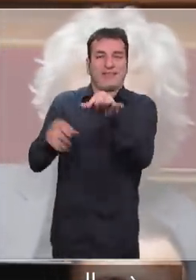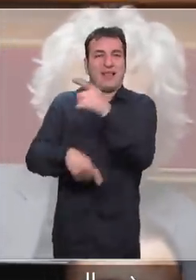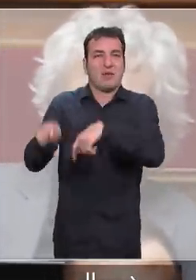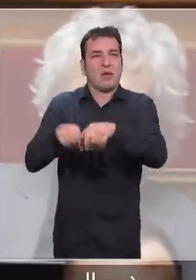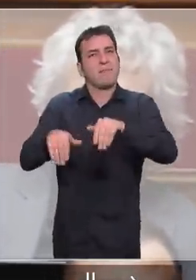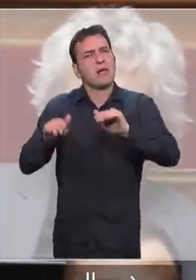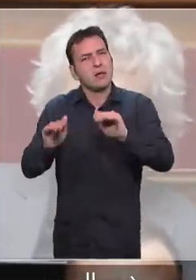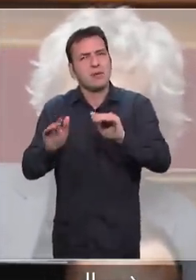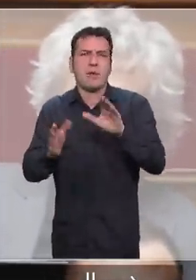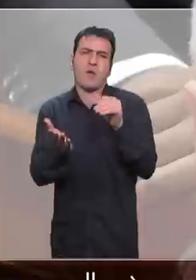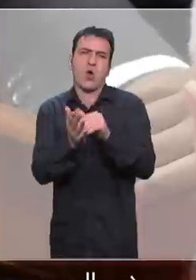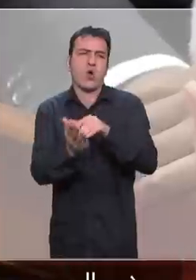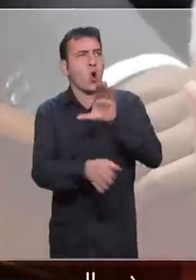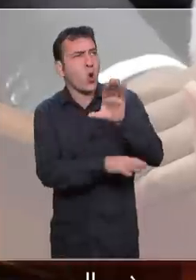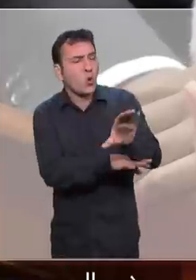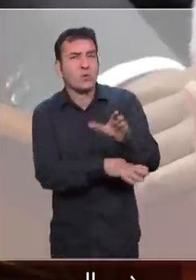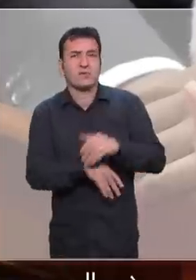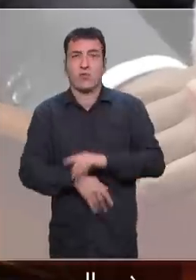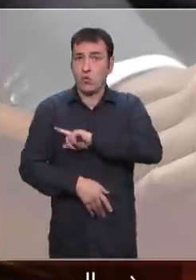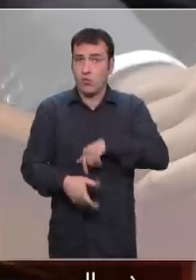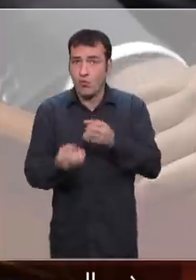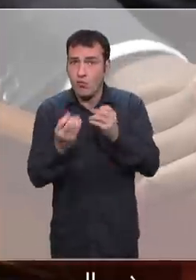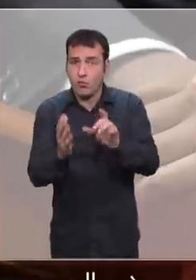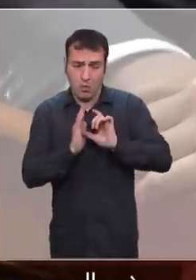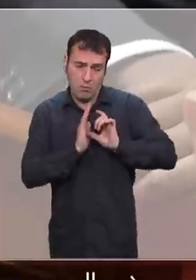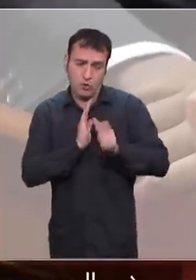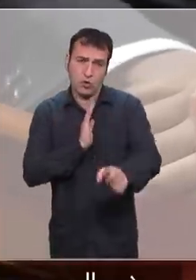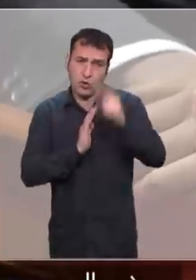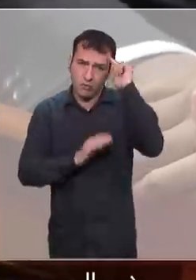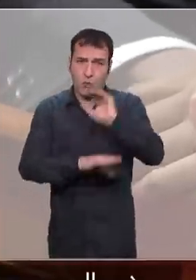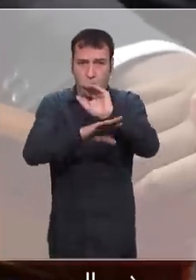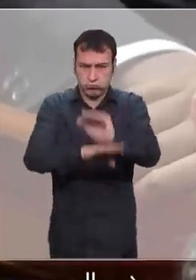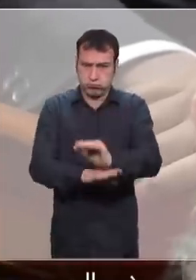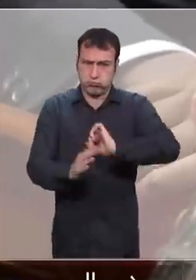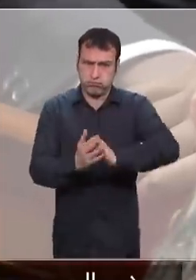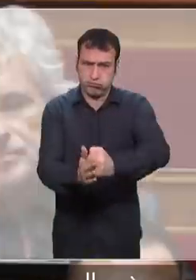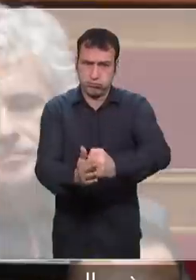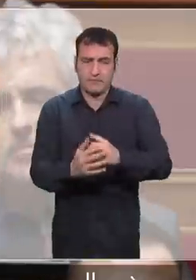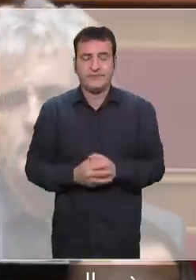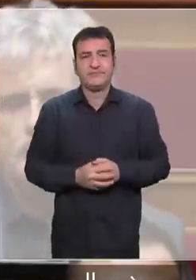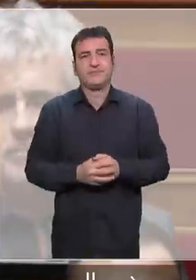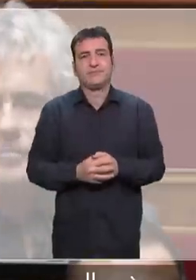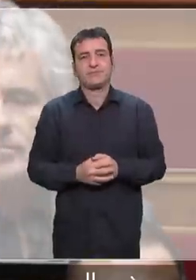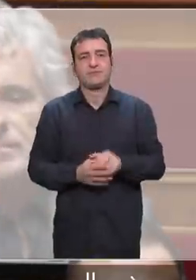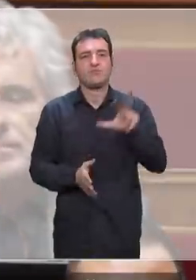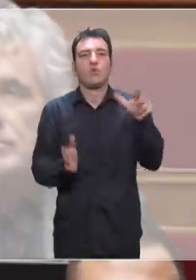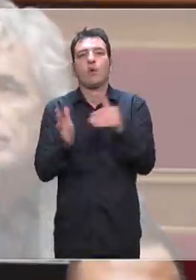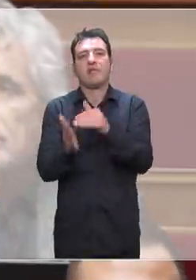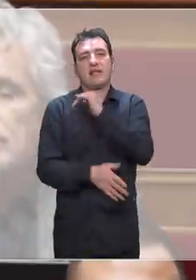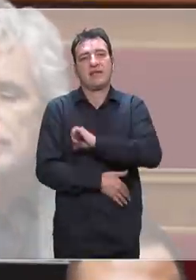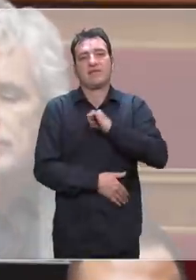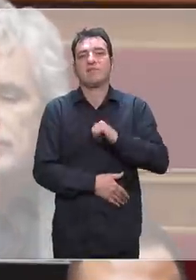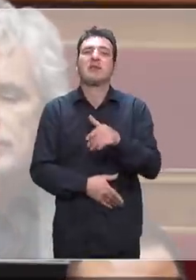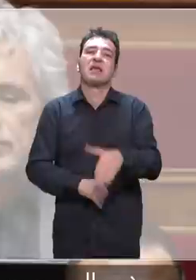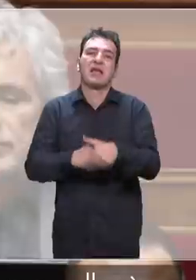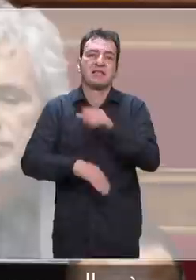toujours, alors que nous vous proposions un protocole de protection renforcée. Près de 3 000 infirmiers et aides-soignants,